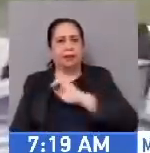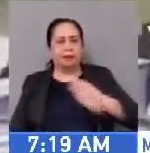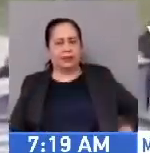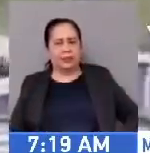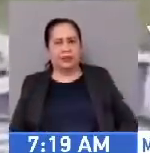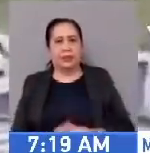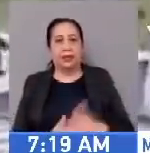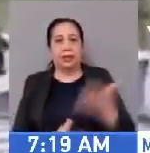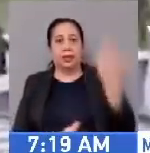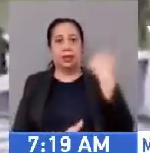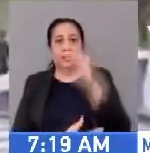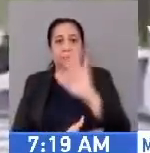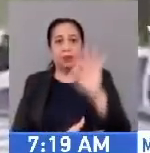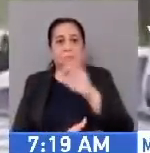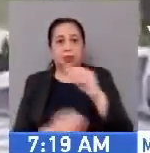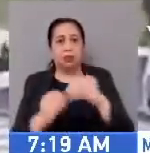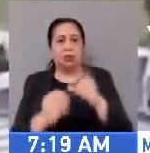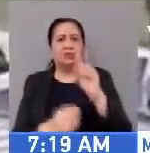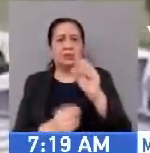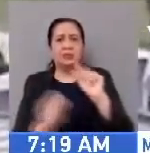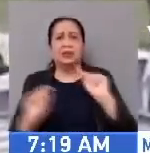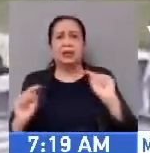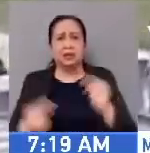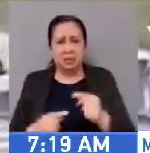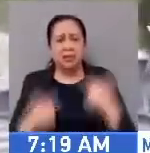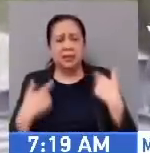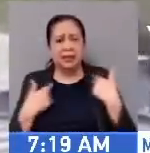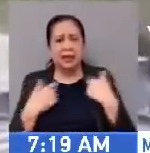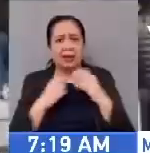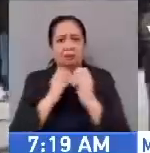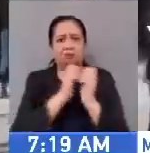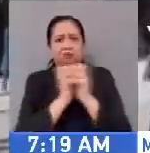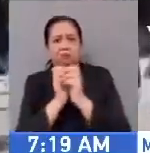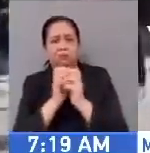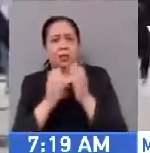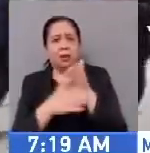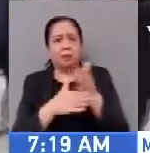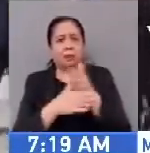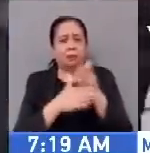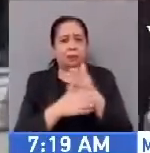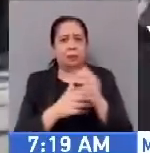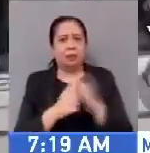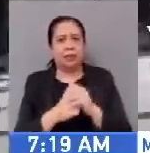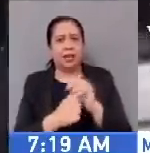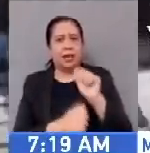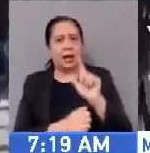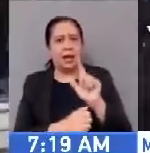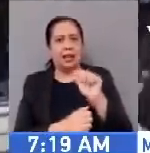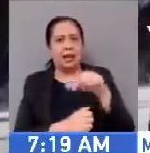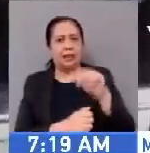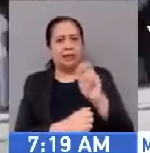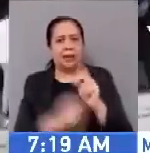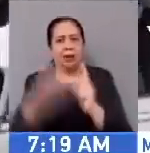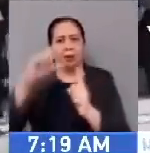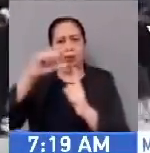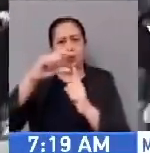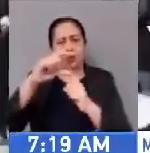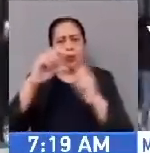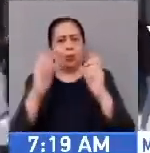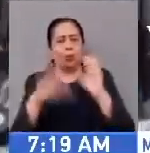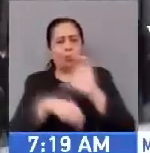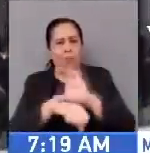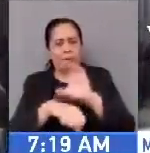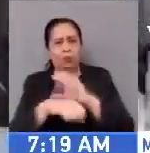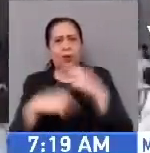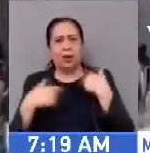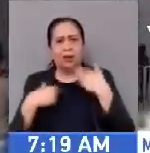mahigit 50 ang sugatan sa nangyaring sagupaan sa Al-Aqsa Mosque Compound. May naiulat ding